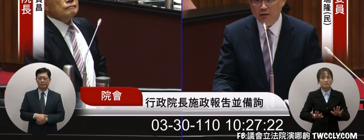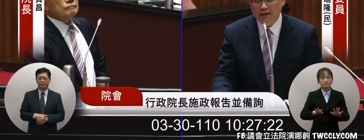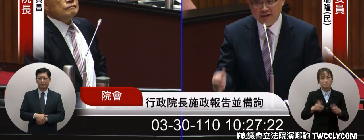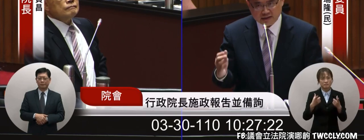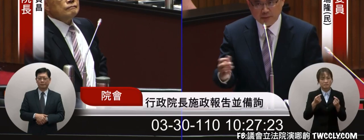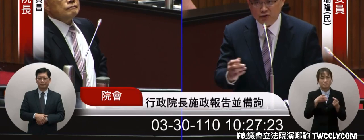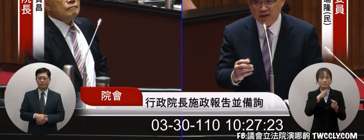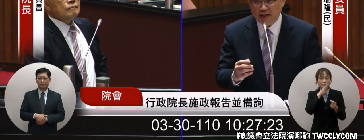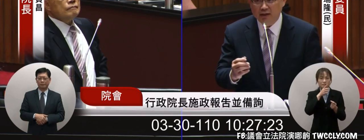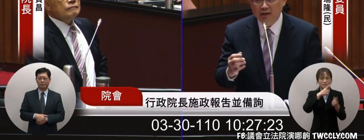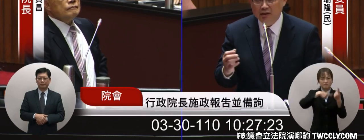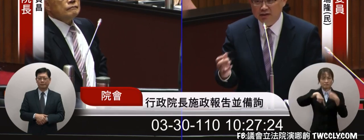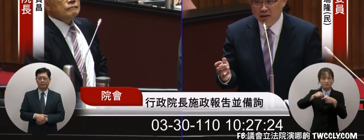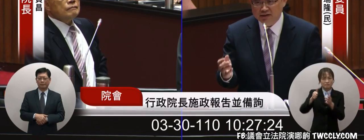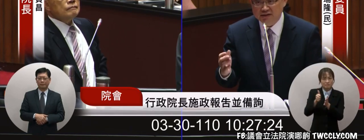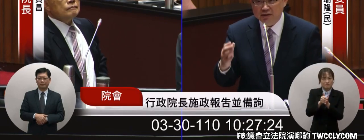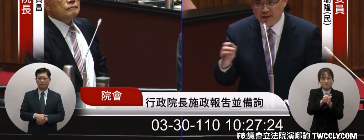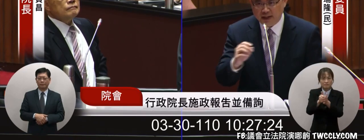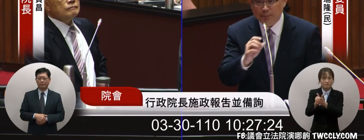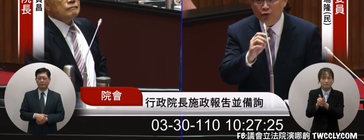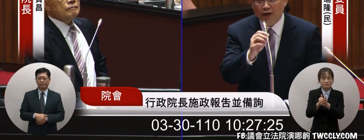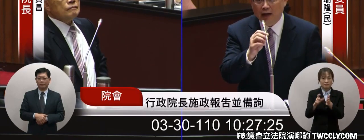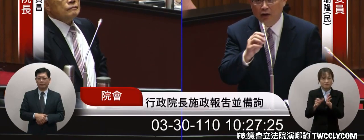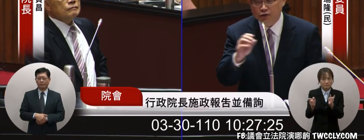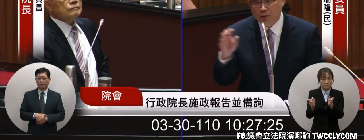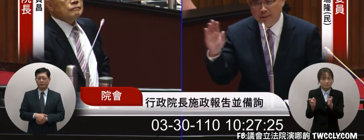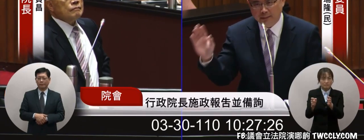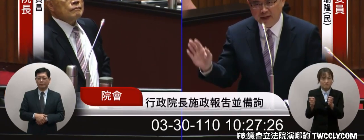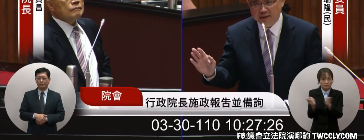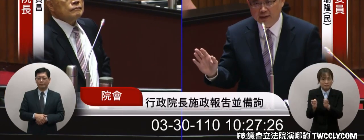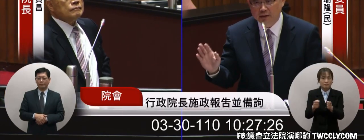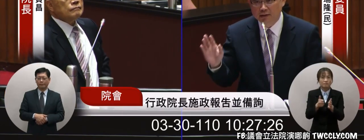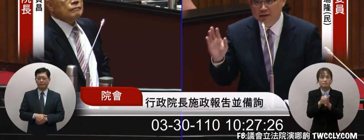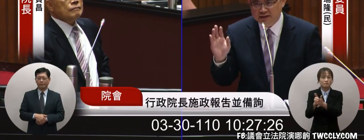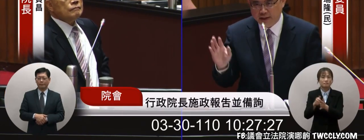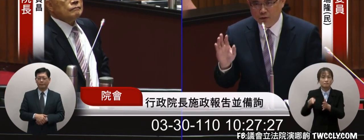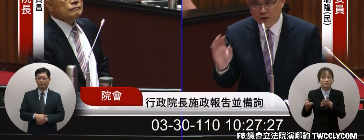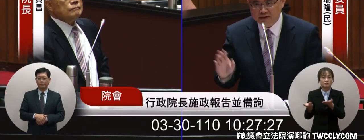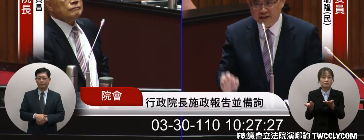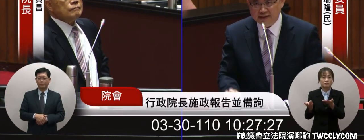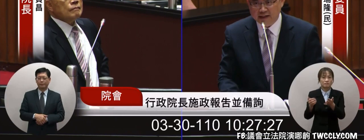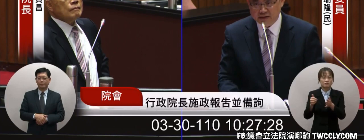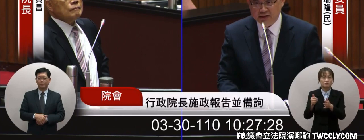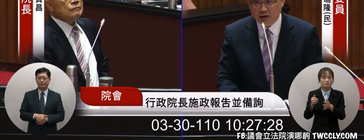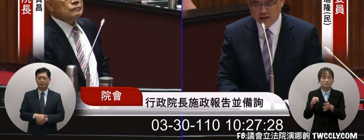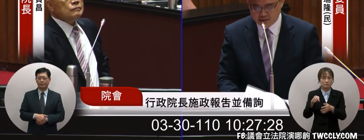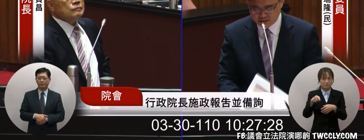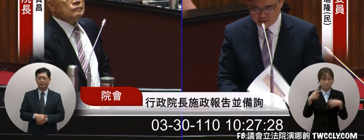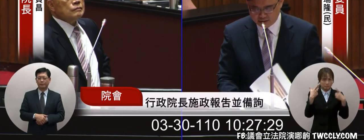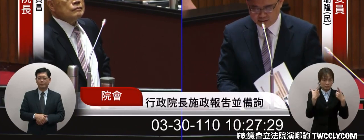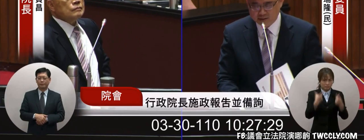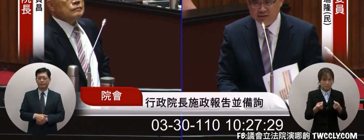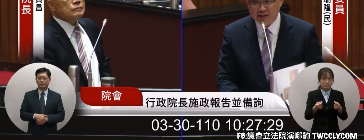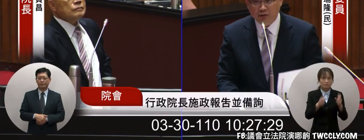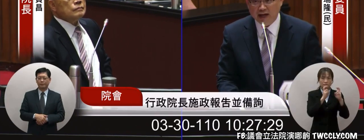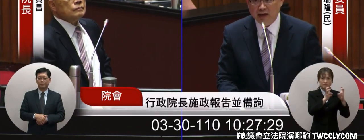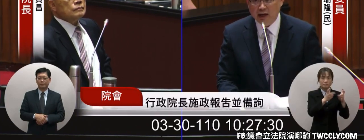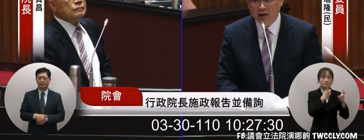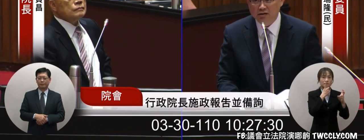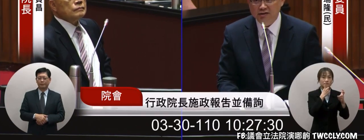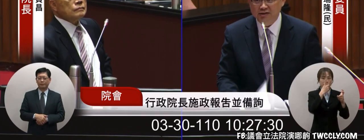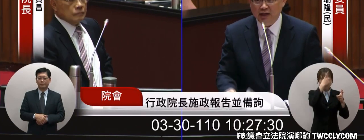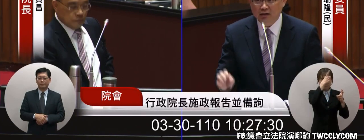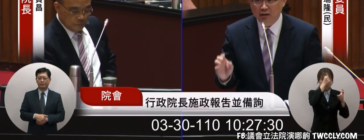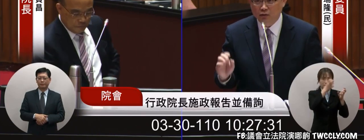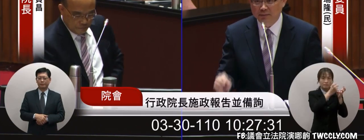駁車輛但是接駁車輛其實離不遠從旁邊的捷運黃線站已經到了草